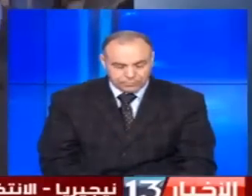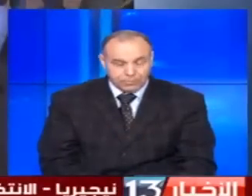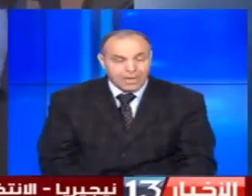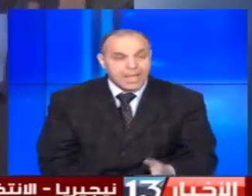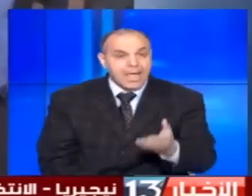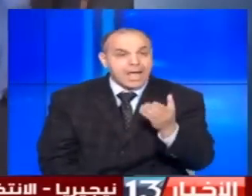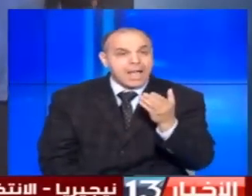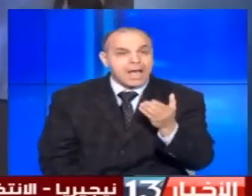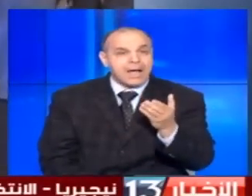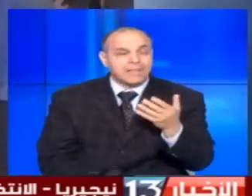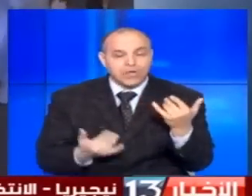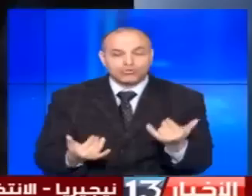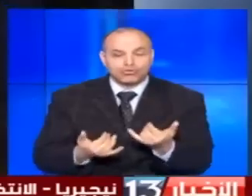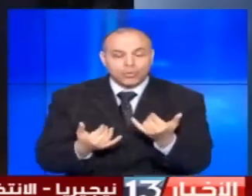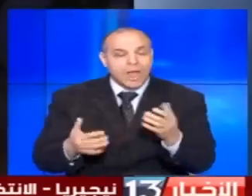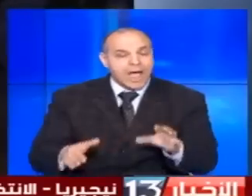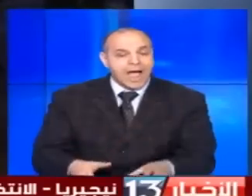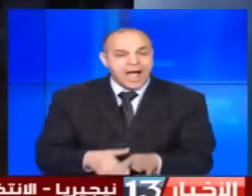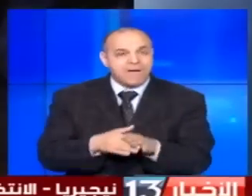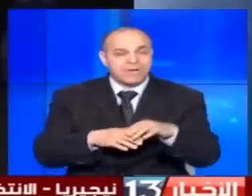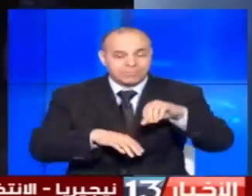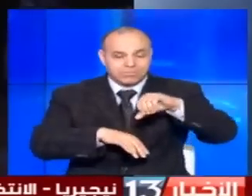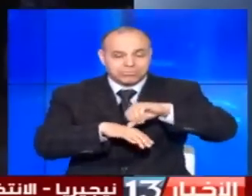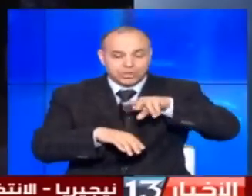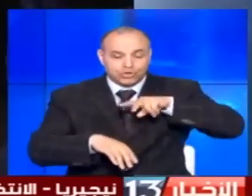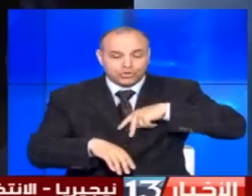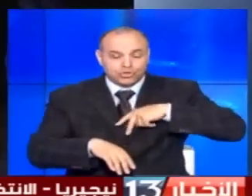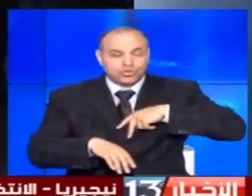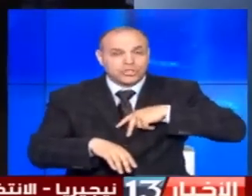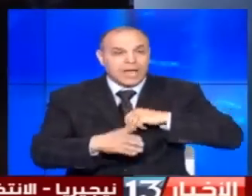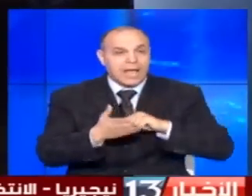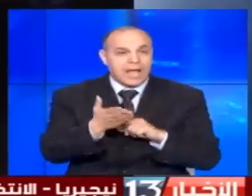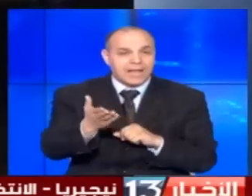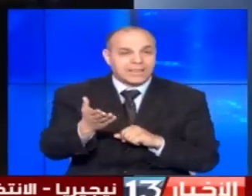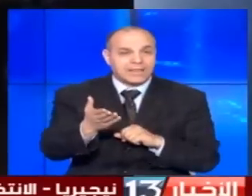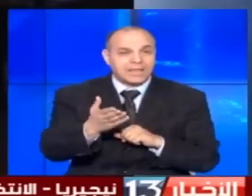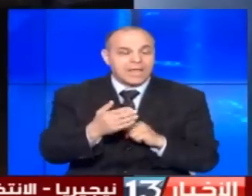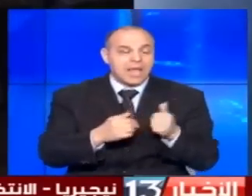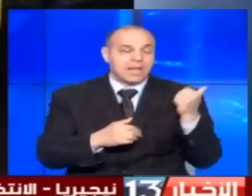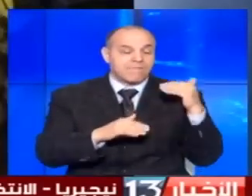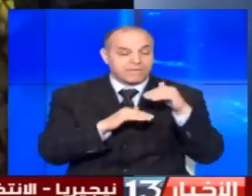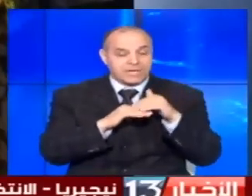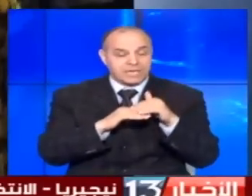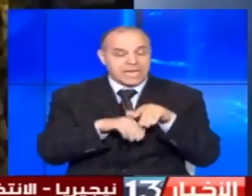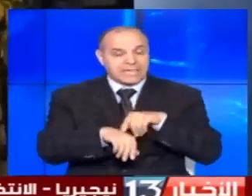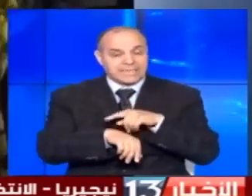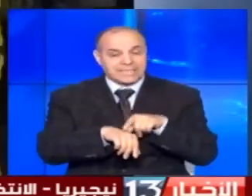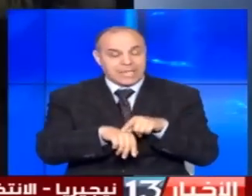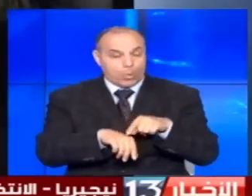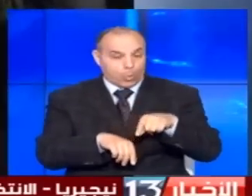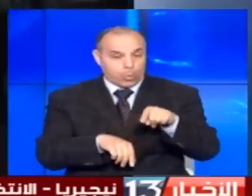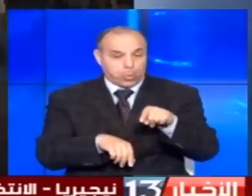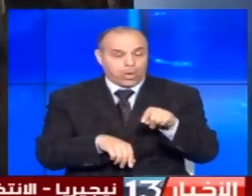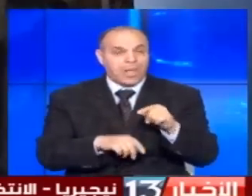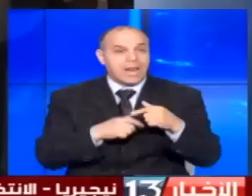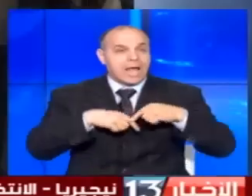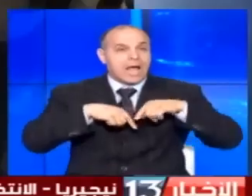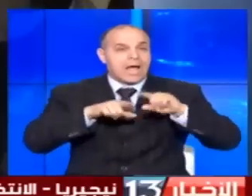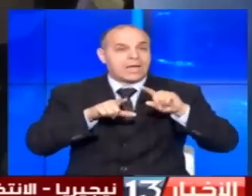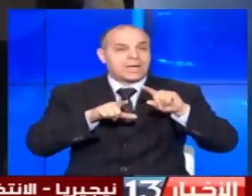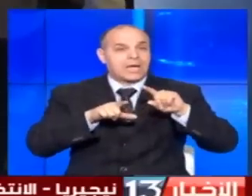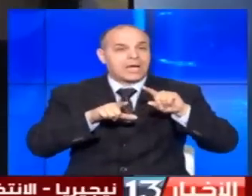هكذا كانت الاجواء احتفاليه في العاصمه النيجيريه ابوج الليله الماضيه بعد ساعات قليله من اعلان